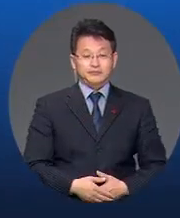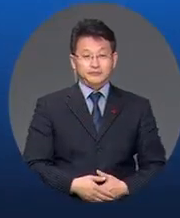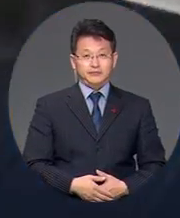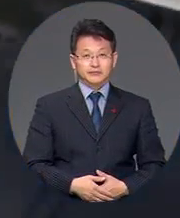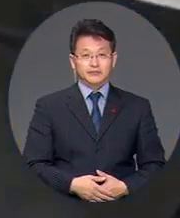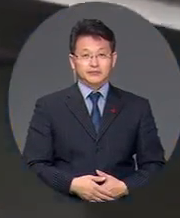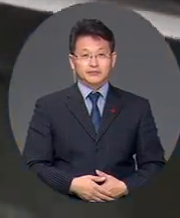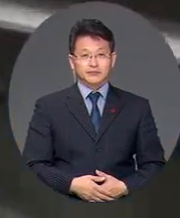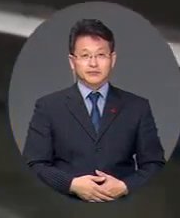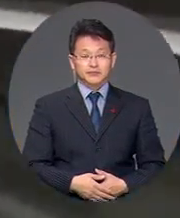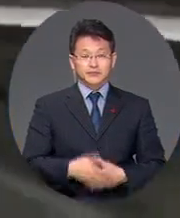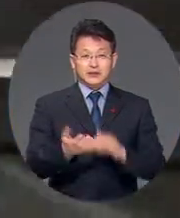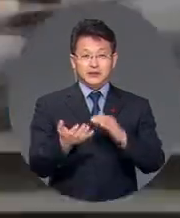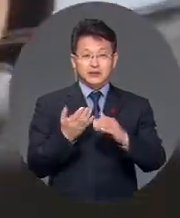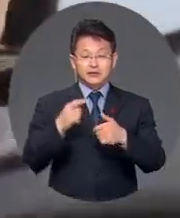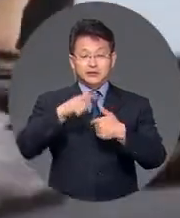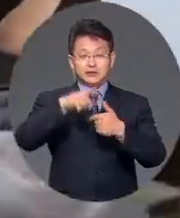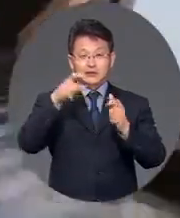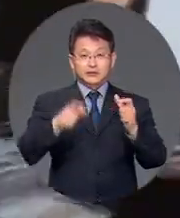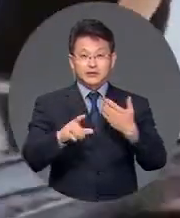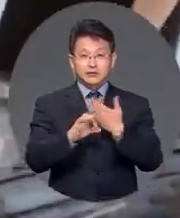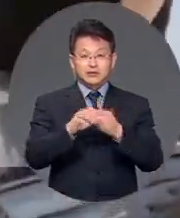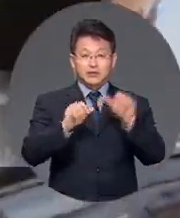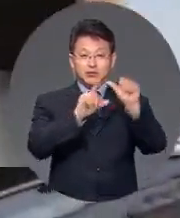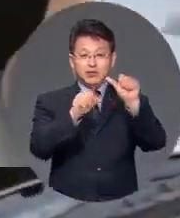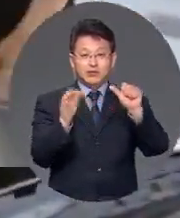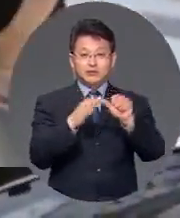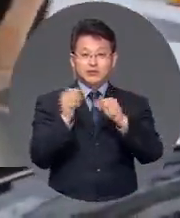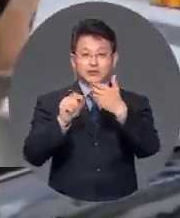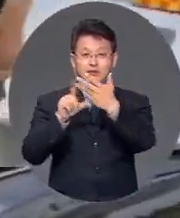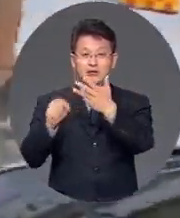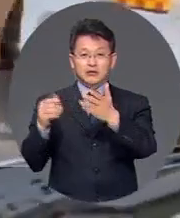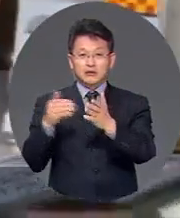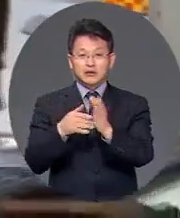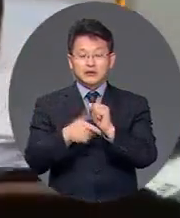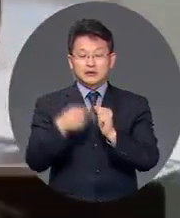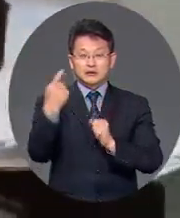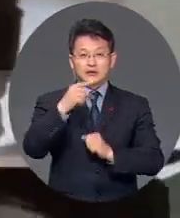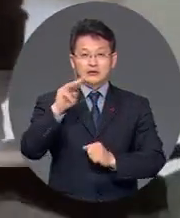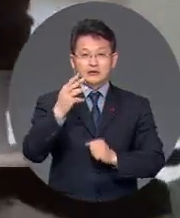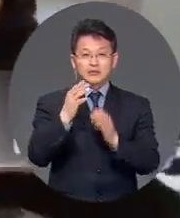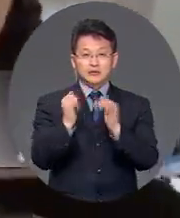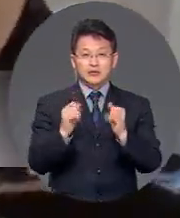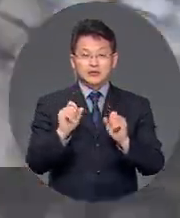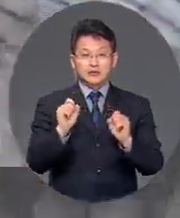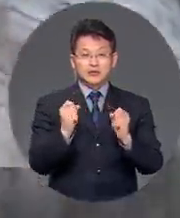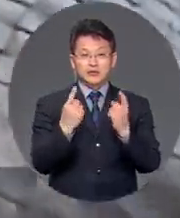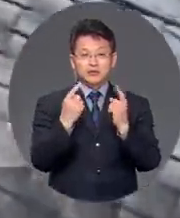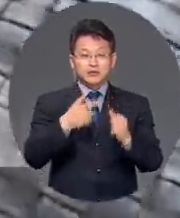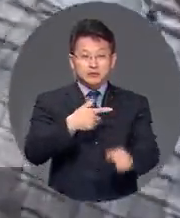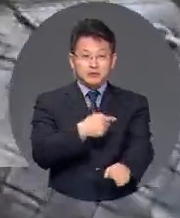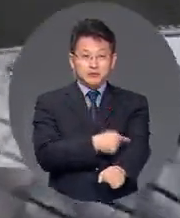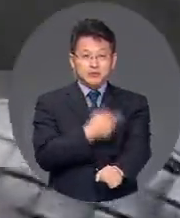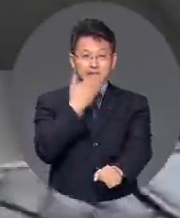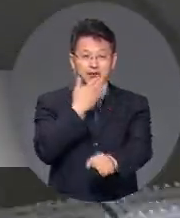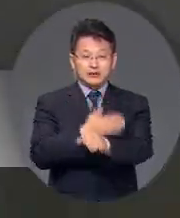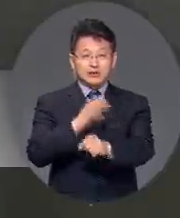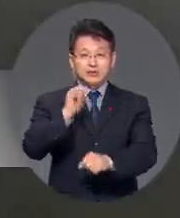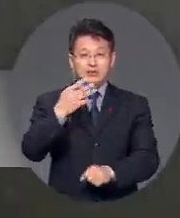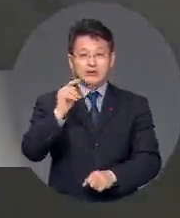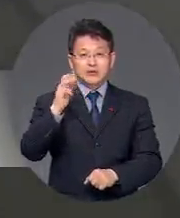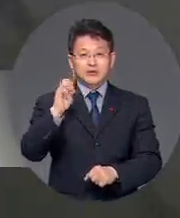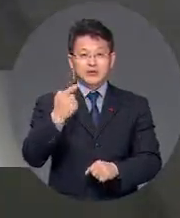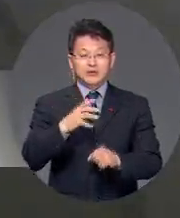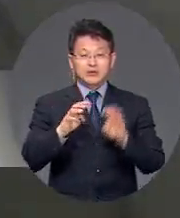있습니다. 앞서 경남에서는 지난 5월부터 8월까지 1,300명이 동시에 투약할 수 있는 필로폰